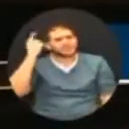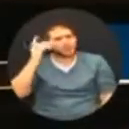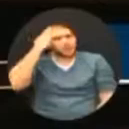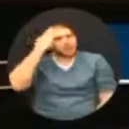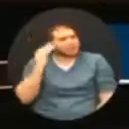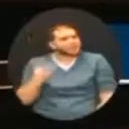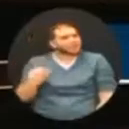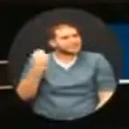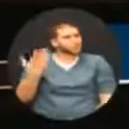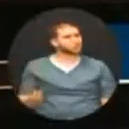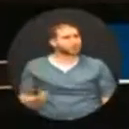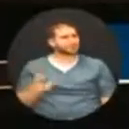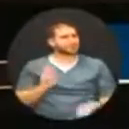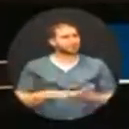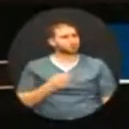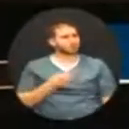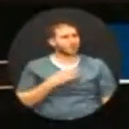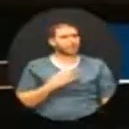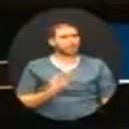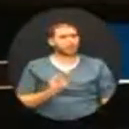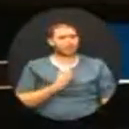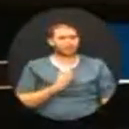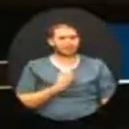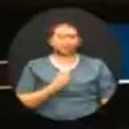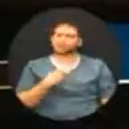בפלסטינים, אבל לא להכיר בציונות ובזכותנו להגדרה עצמית. אז לאן אנחנו הגענו?